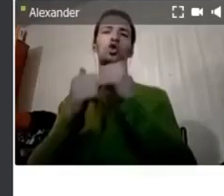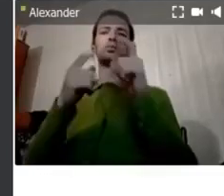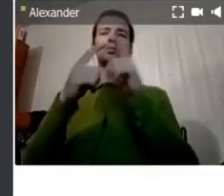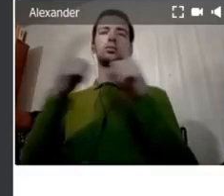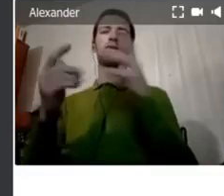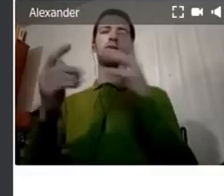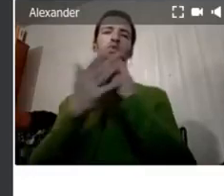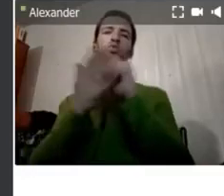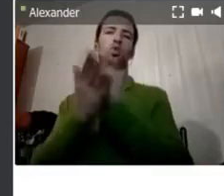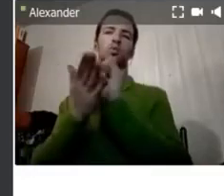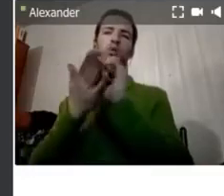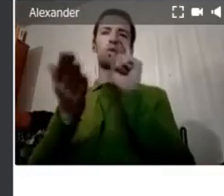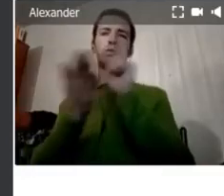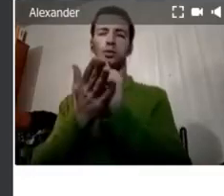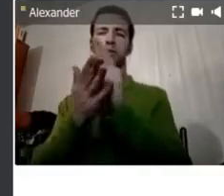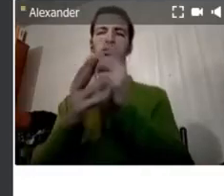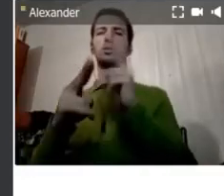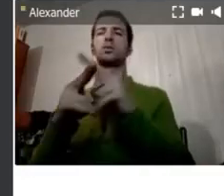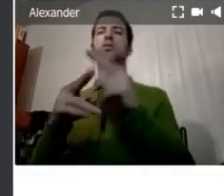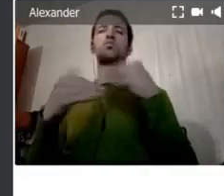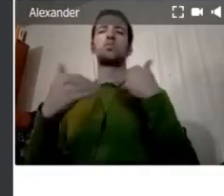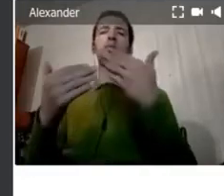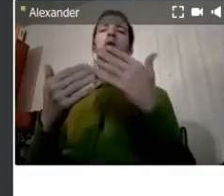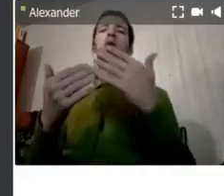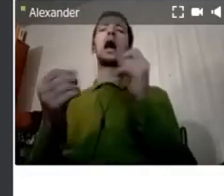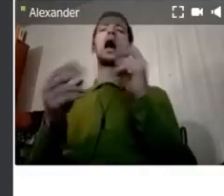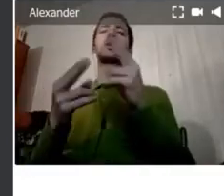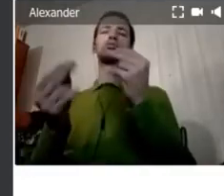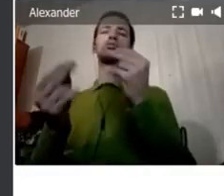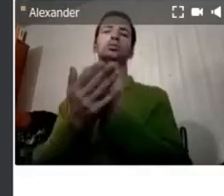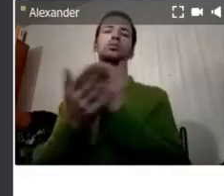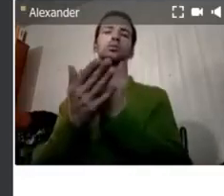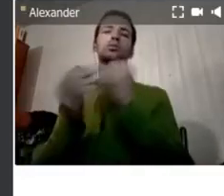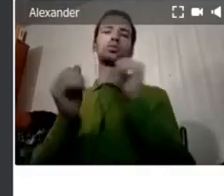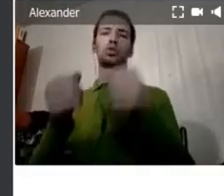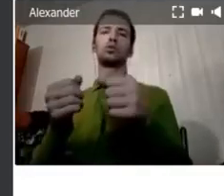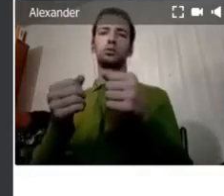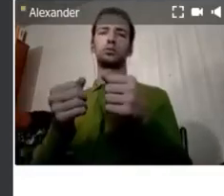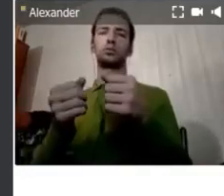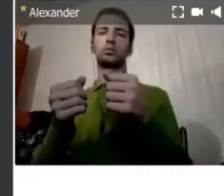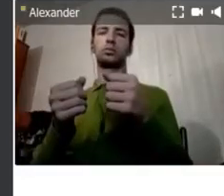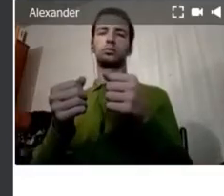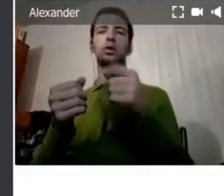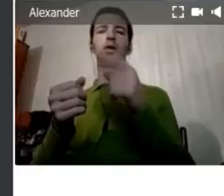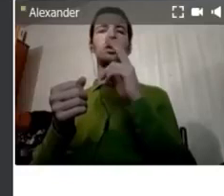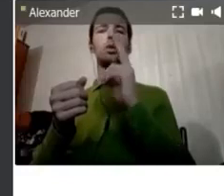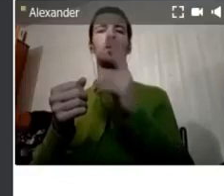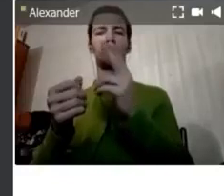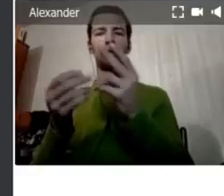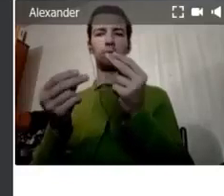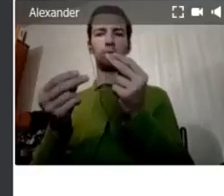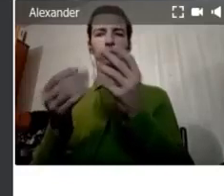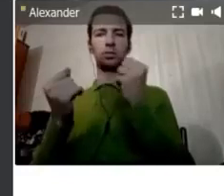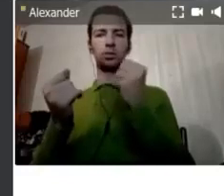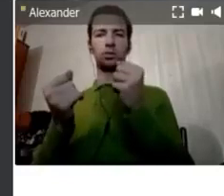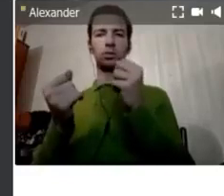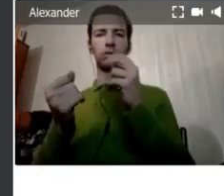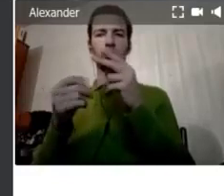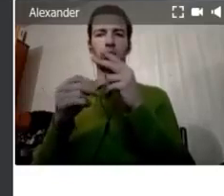Выведите и увидите. Я честно не помню там, что написано, какие именно данные. Надо